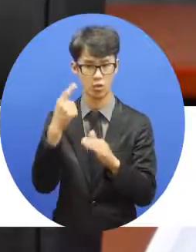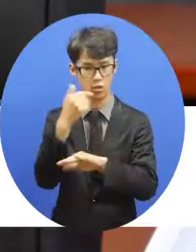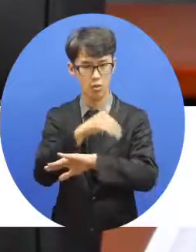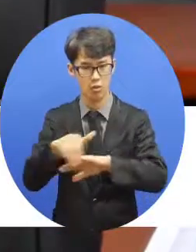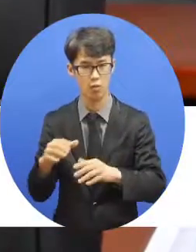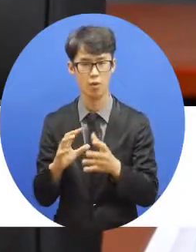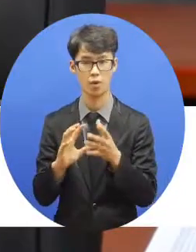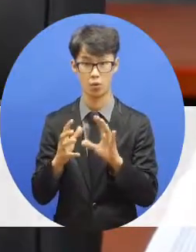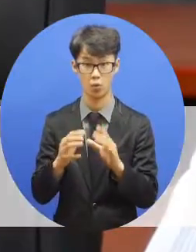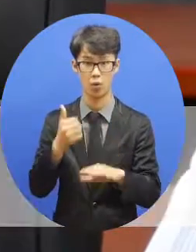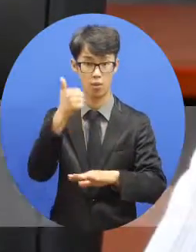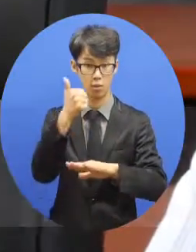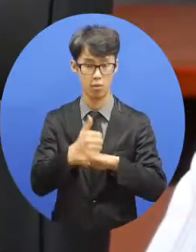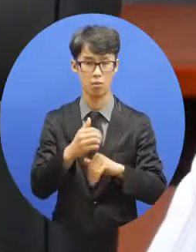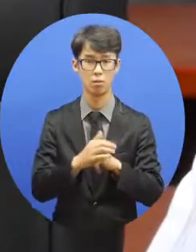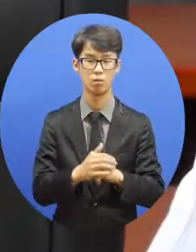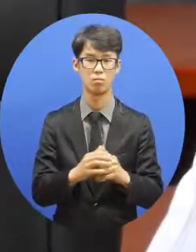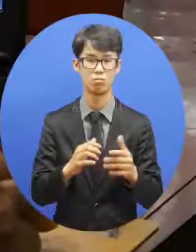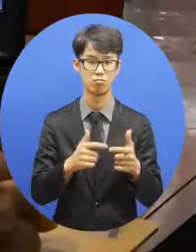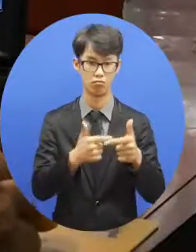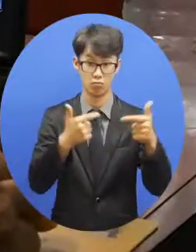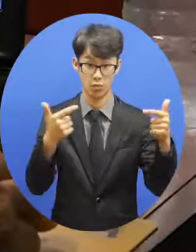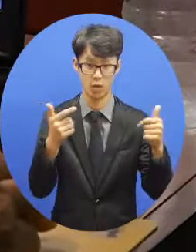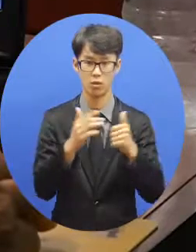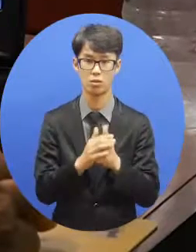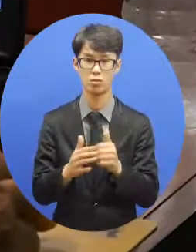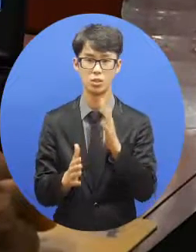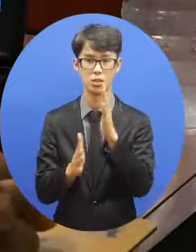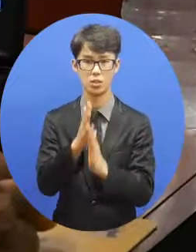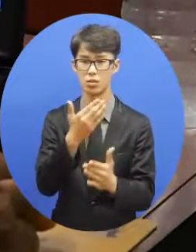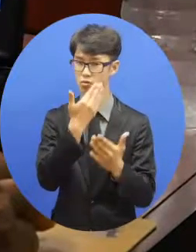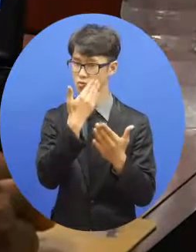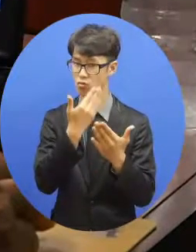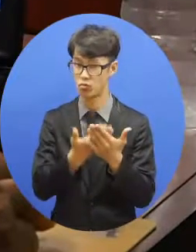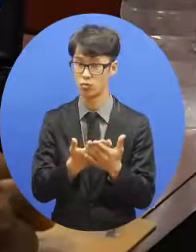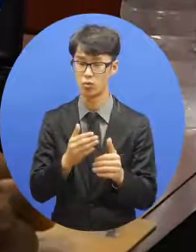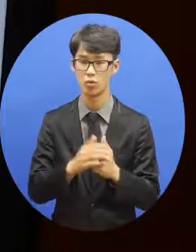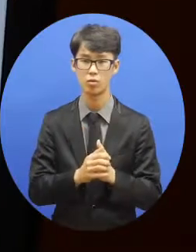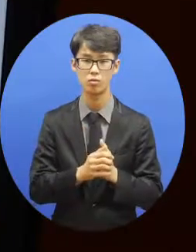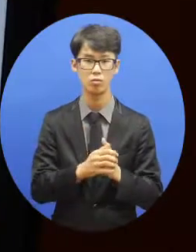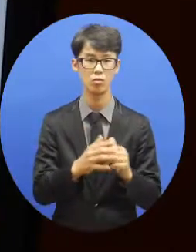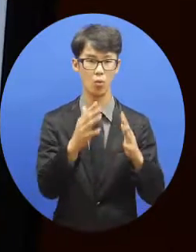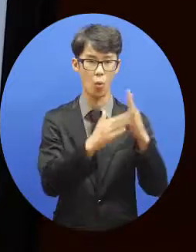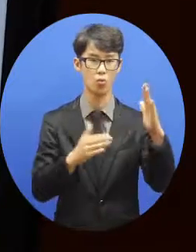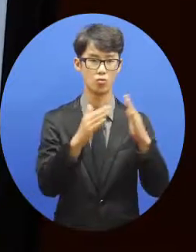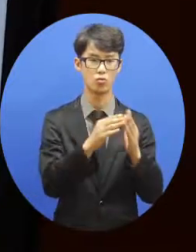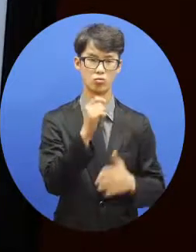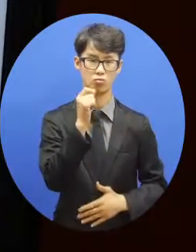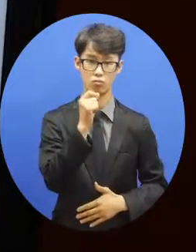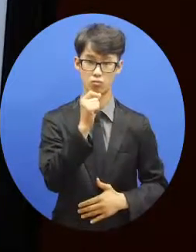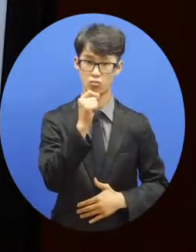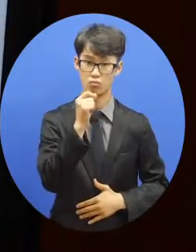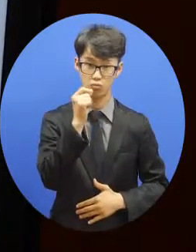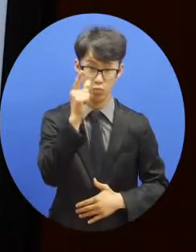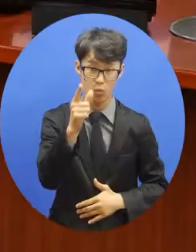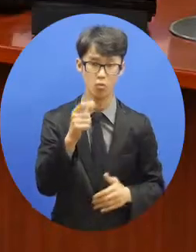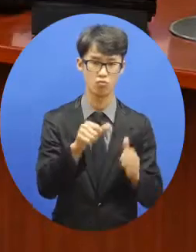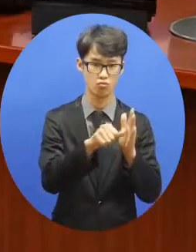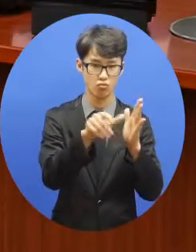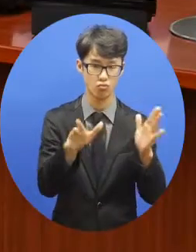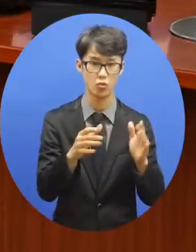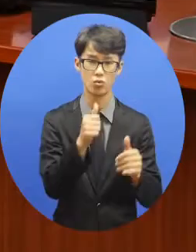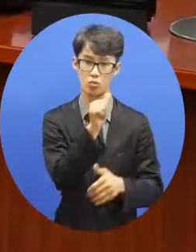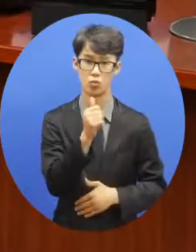인구 증가는 시의 발전과 경제 활성화에 매우 중요하며 명품 도시 육성, 온누리 공주시민 전입